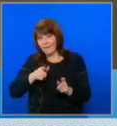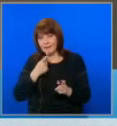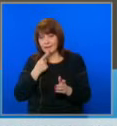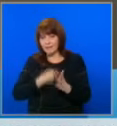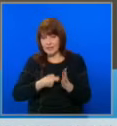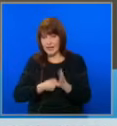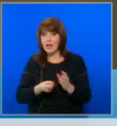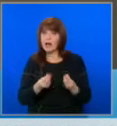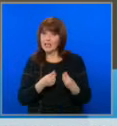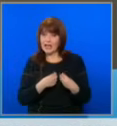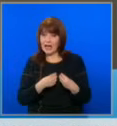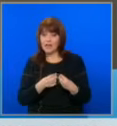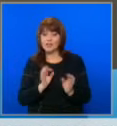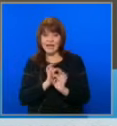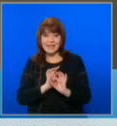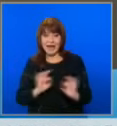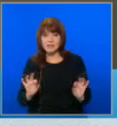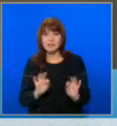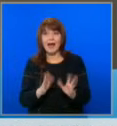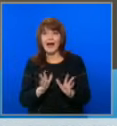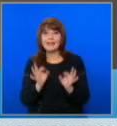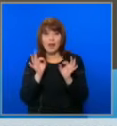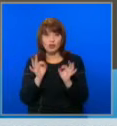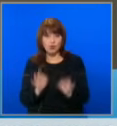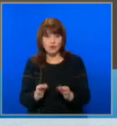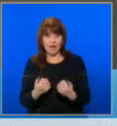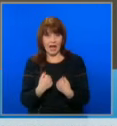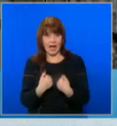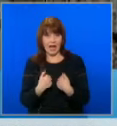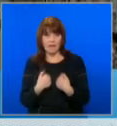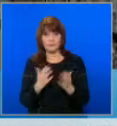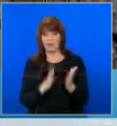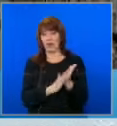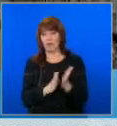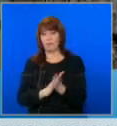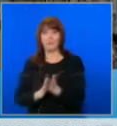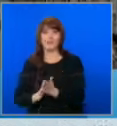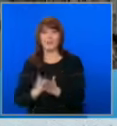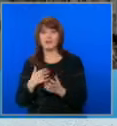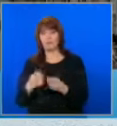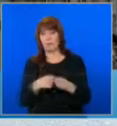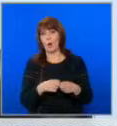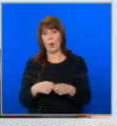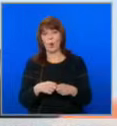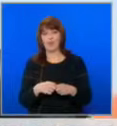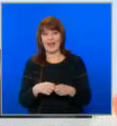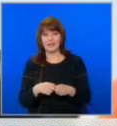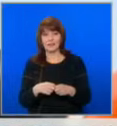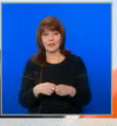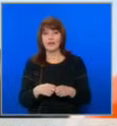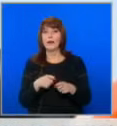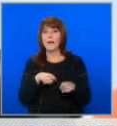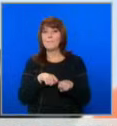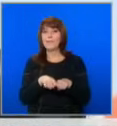да кажат ясно и категорично къде точно аз съм се хвалил с някакви контакти от всякакъв вид като